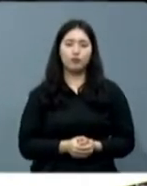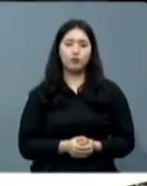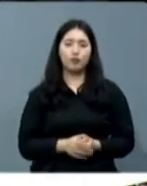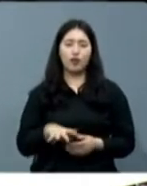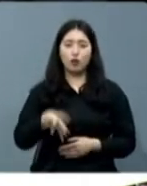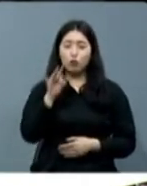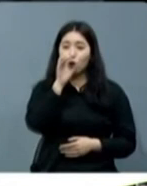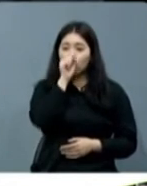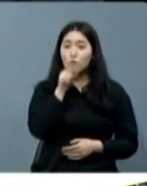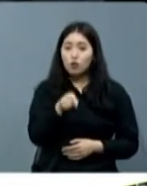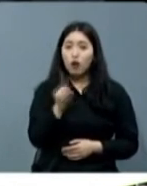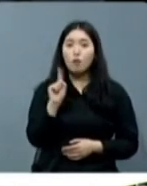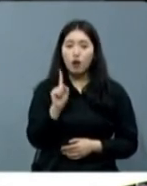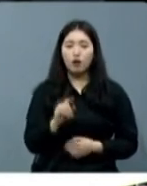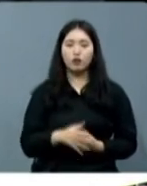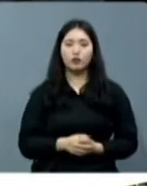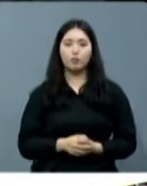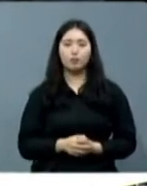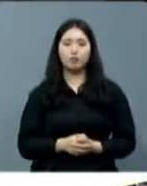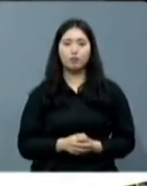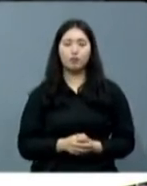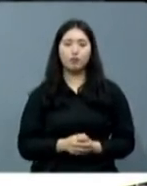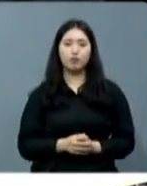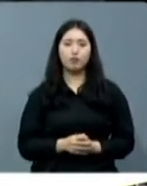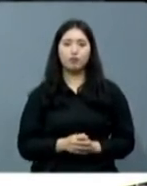우선 장점은요. 그러니까,